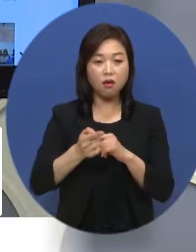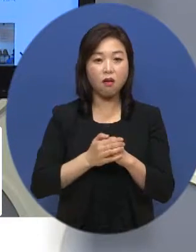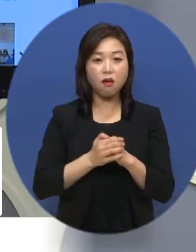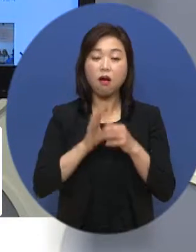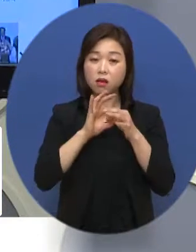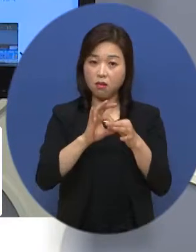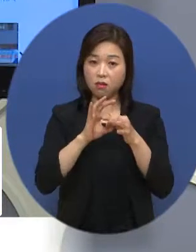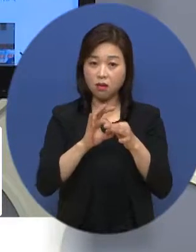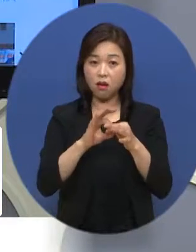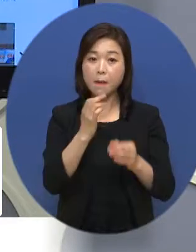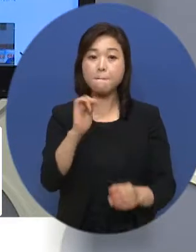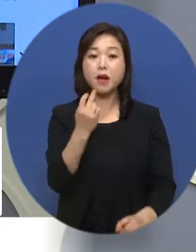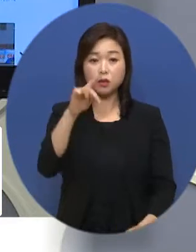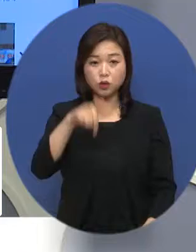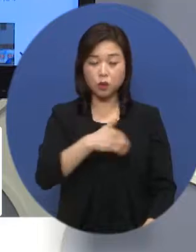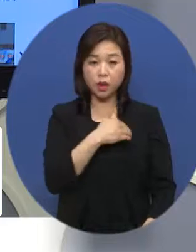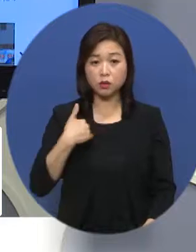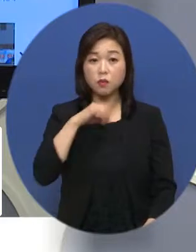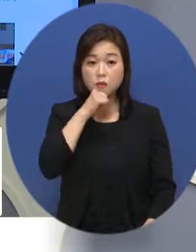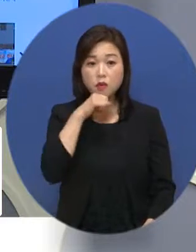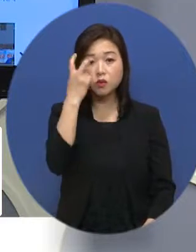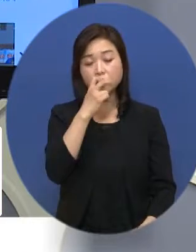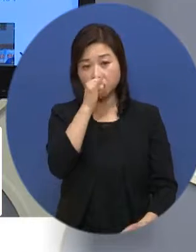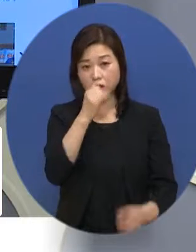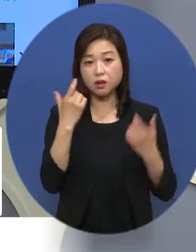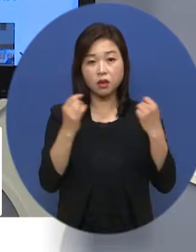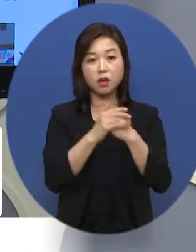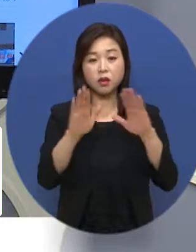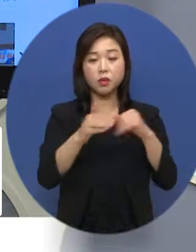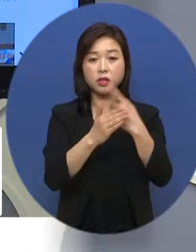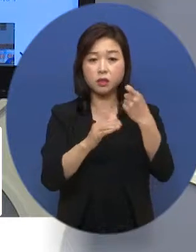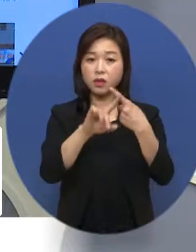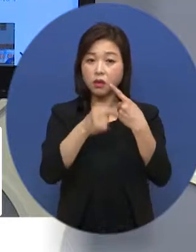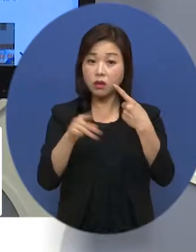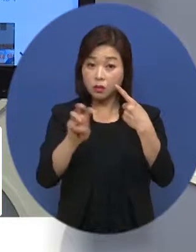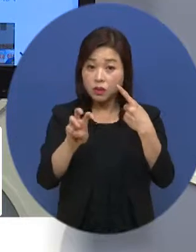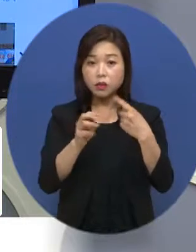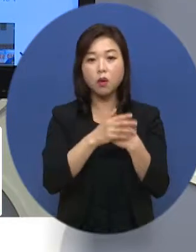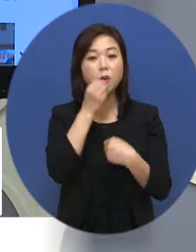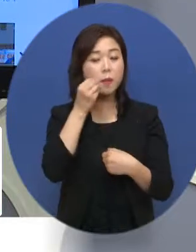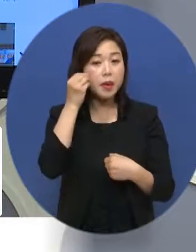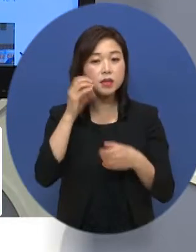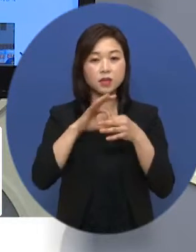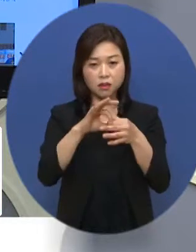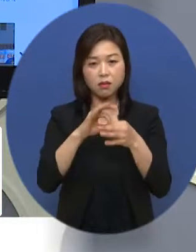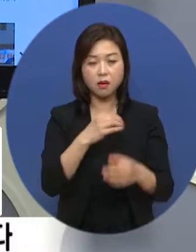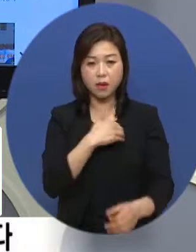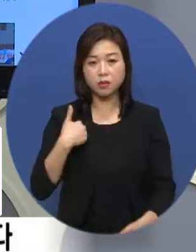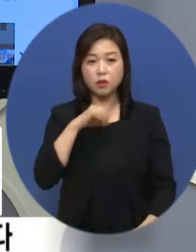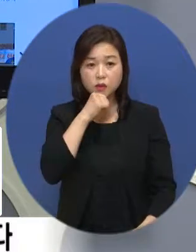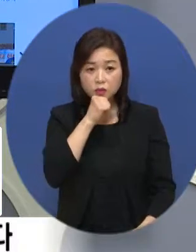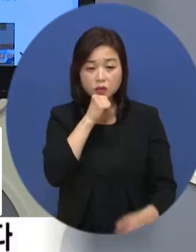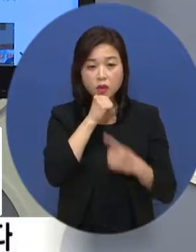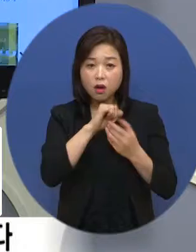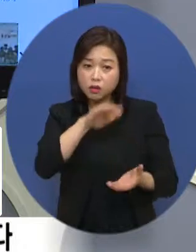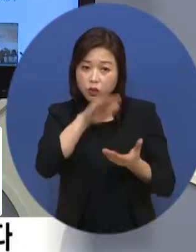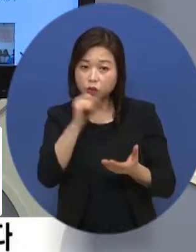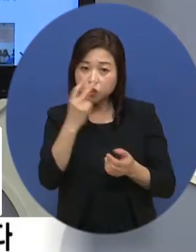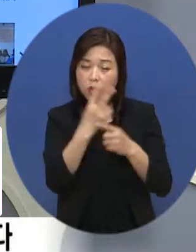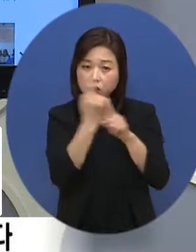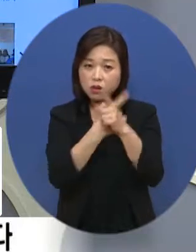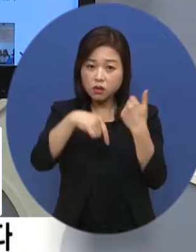실시합니다 오는 30일까지 진행되는 이번 조사는 홈페이지 이용 만족도 수중 및 개선사항 등을 파악해